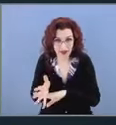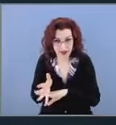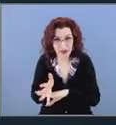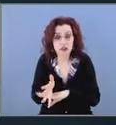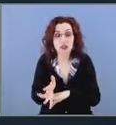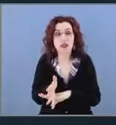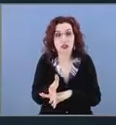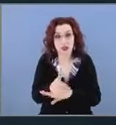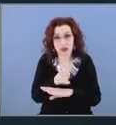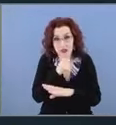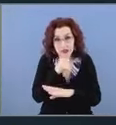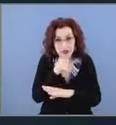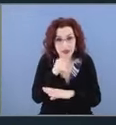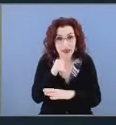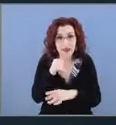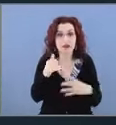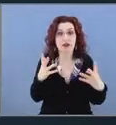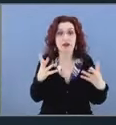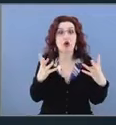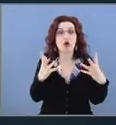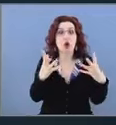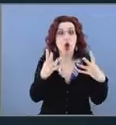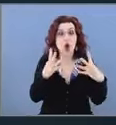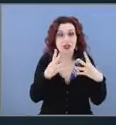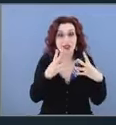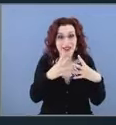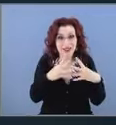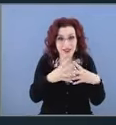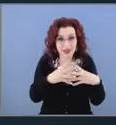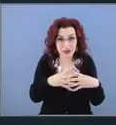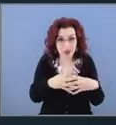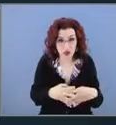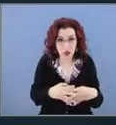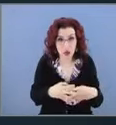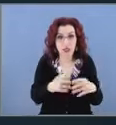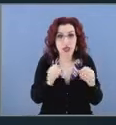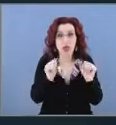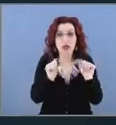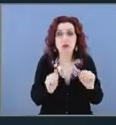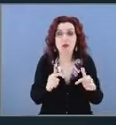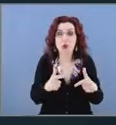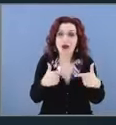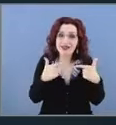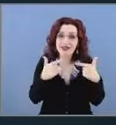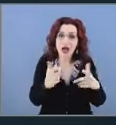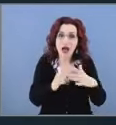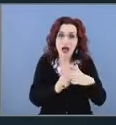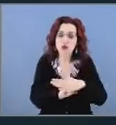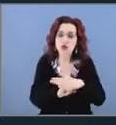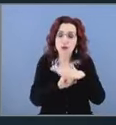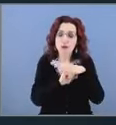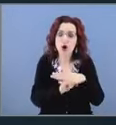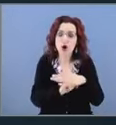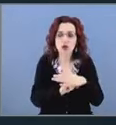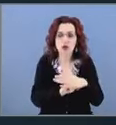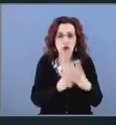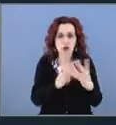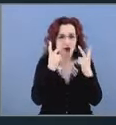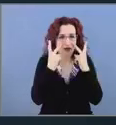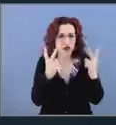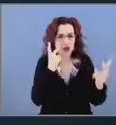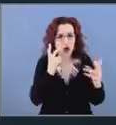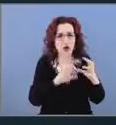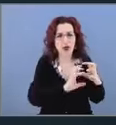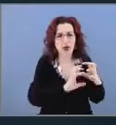possa dare supporto ad una visione veramente multidisciplinare e transdisciplinare del problema che si vuole